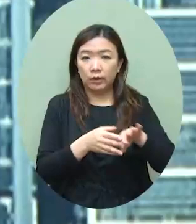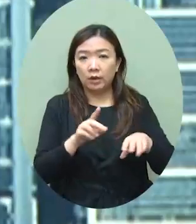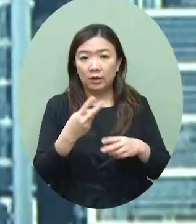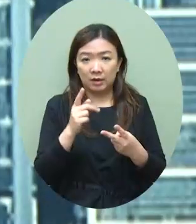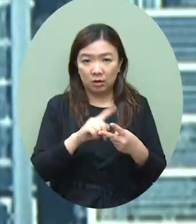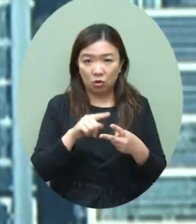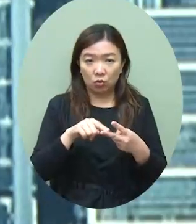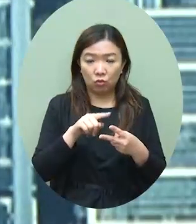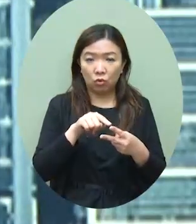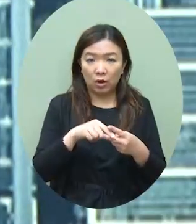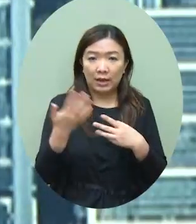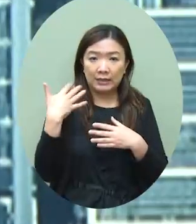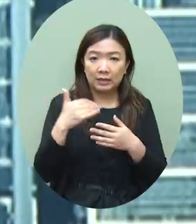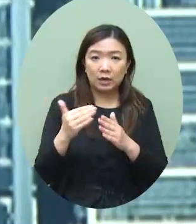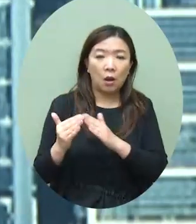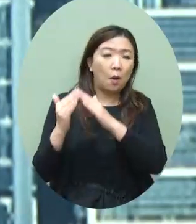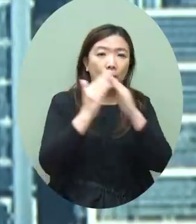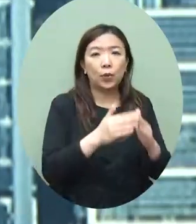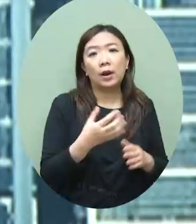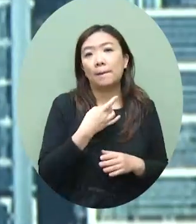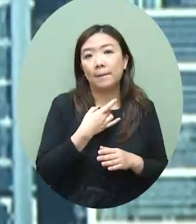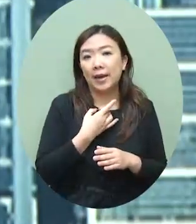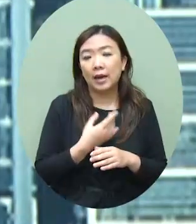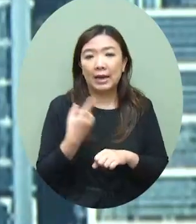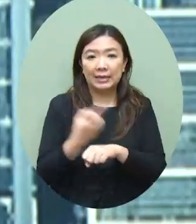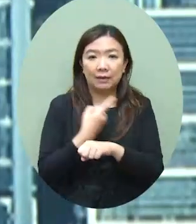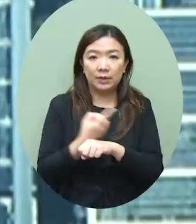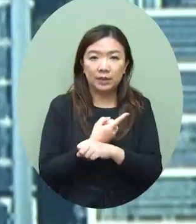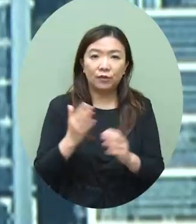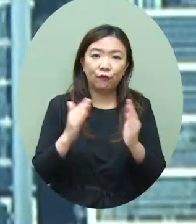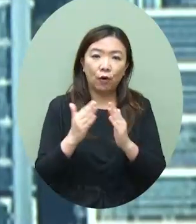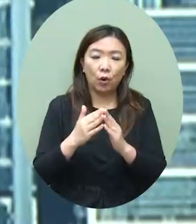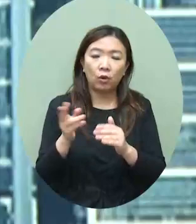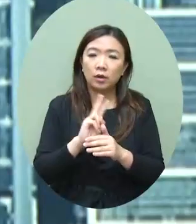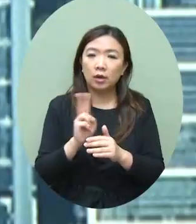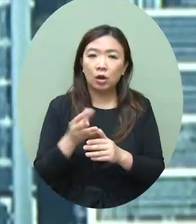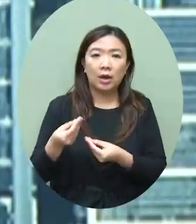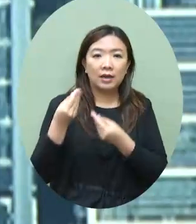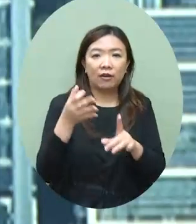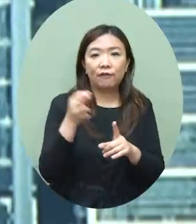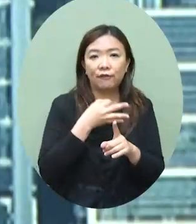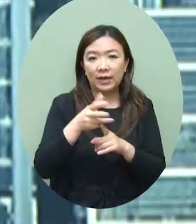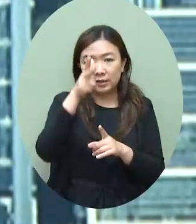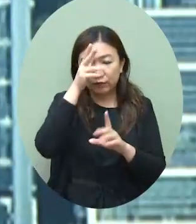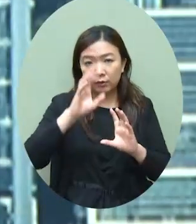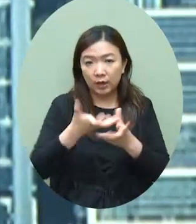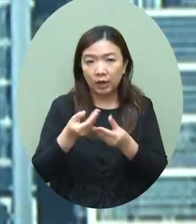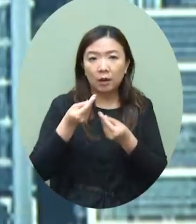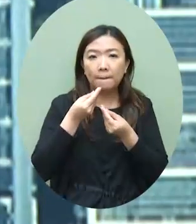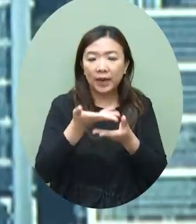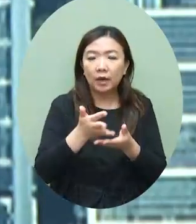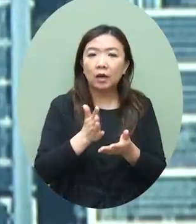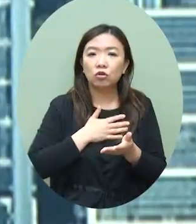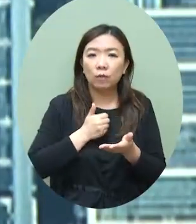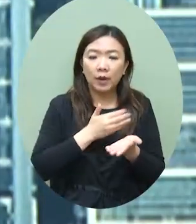嘅過渡性房屋亦都係交翻俾非政府機構營運，等佢哋可以配